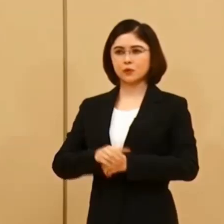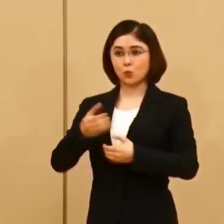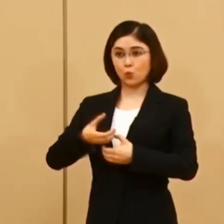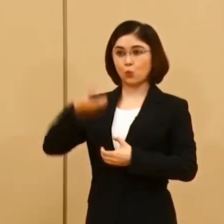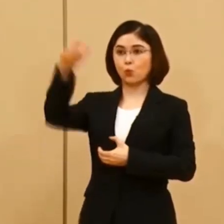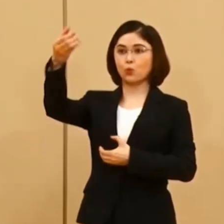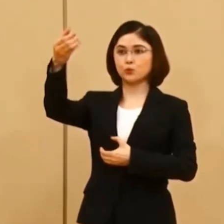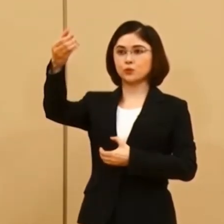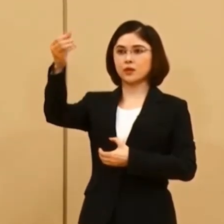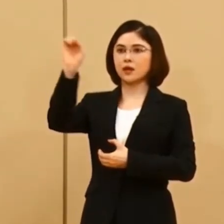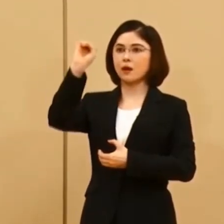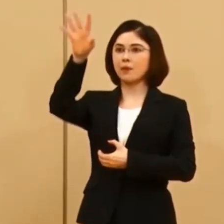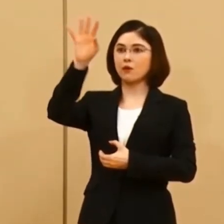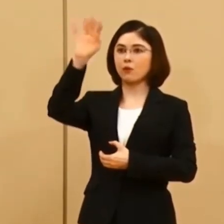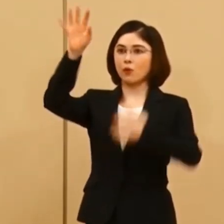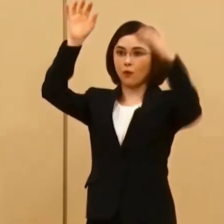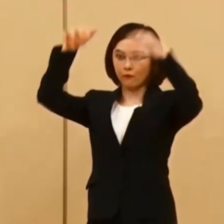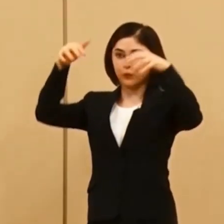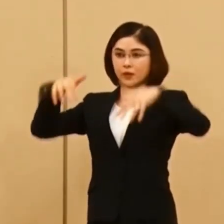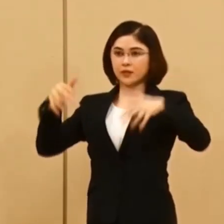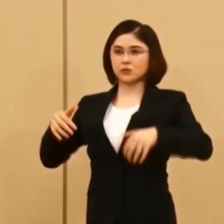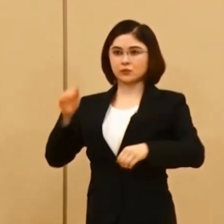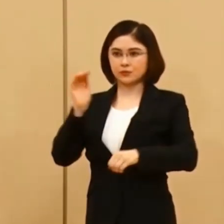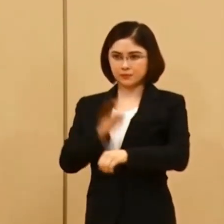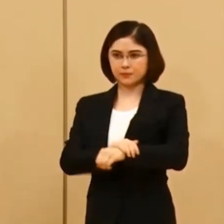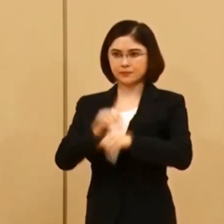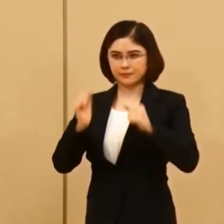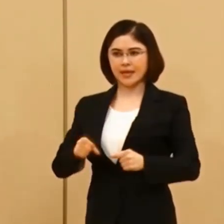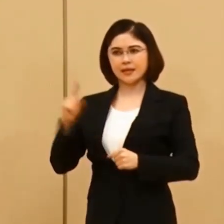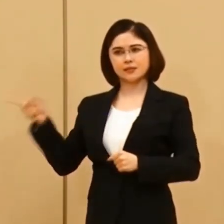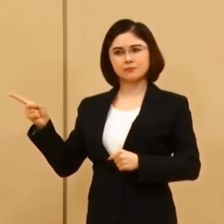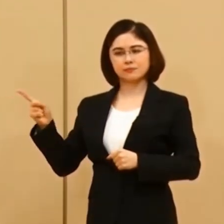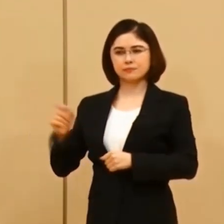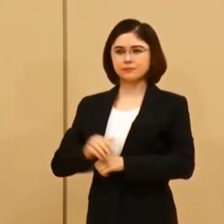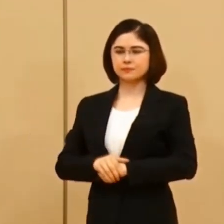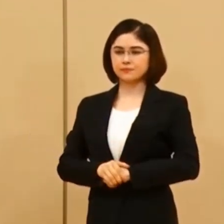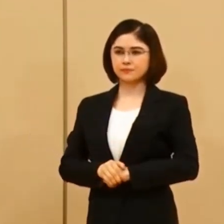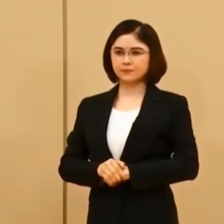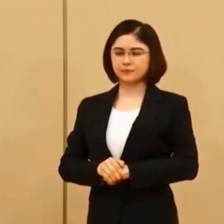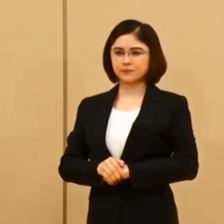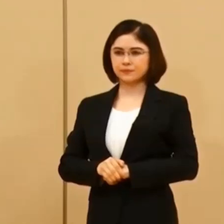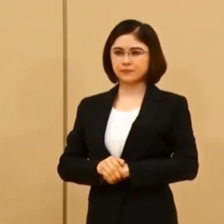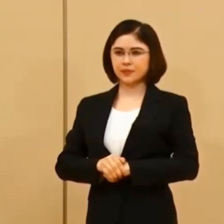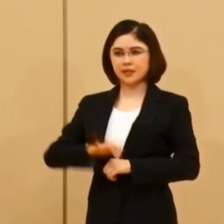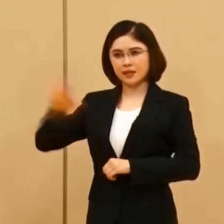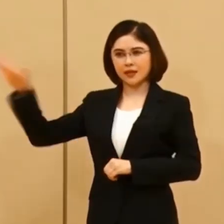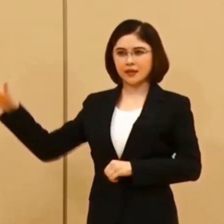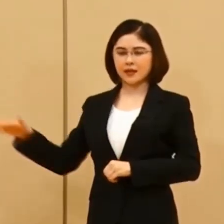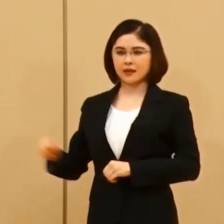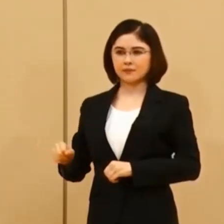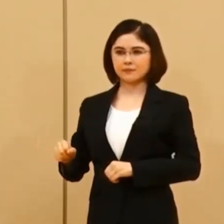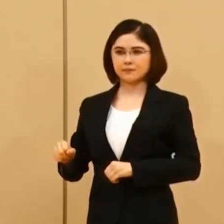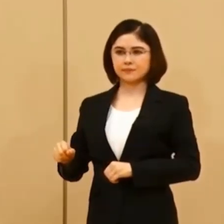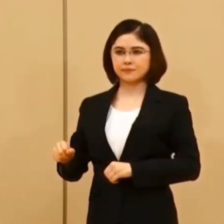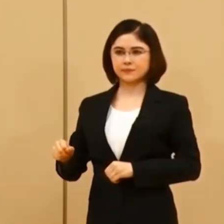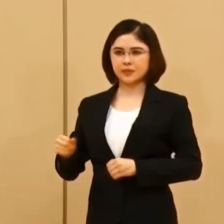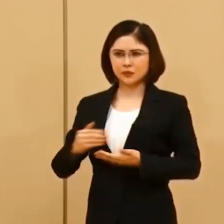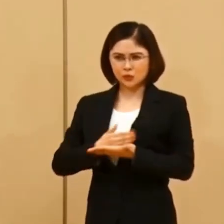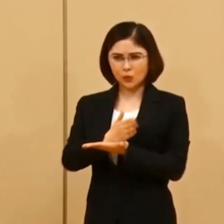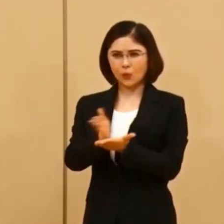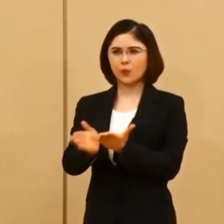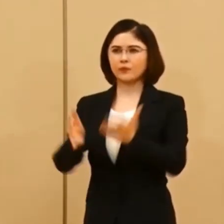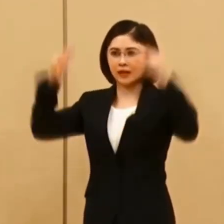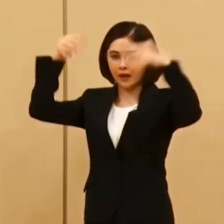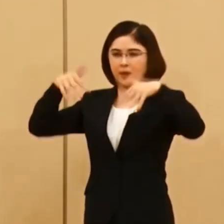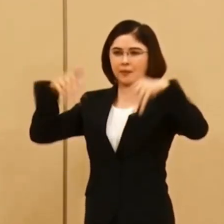ホースで雨を降らす名人もいます彼らはどんな雨で